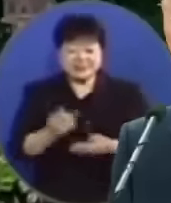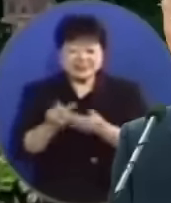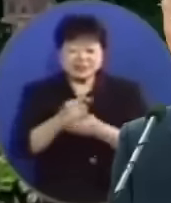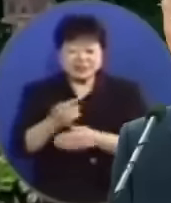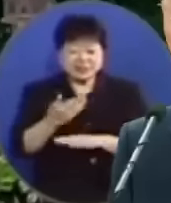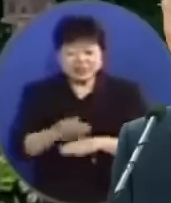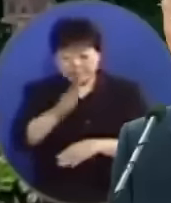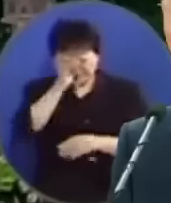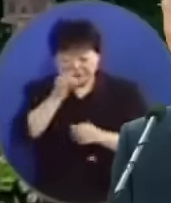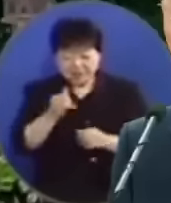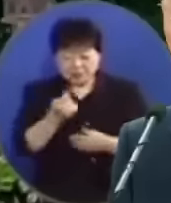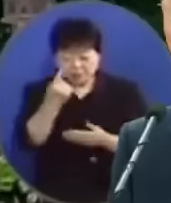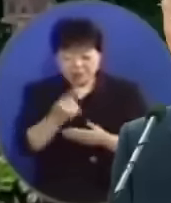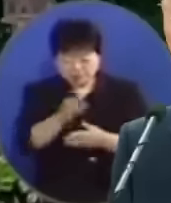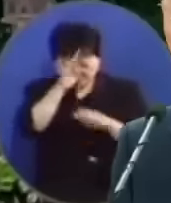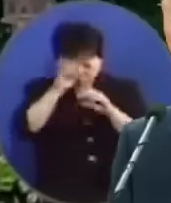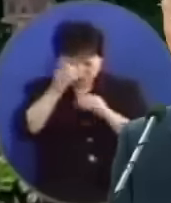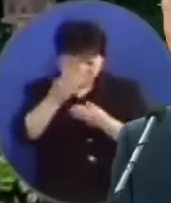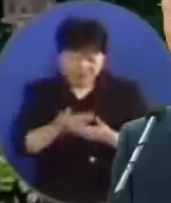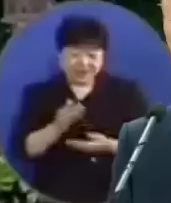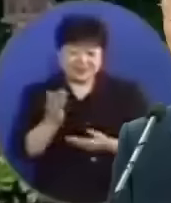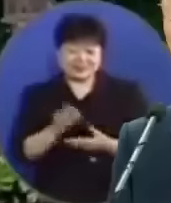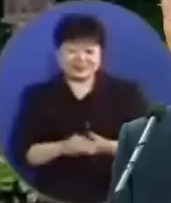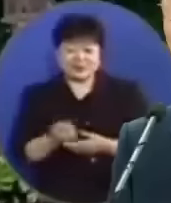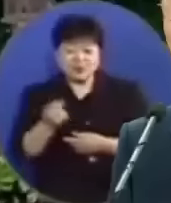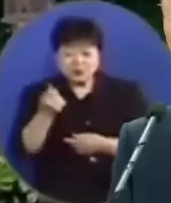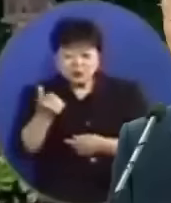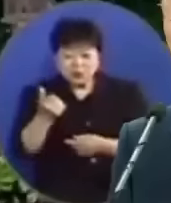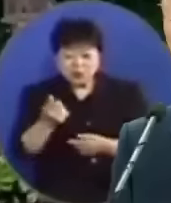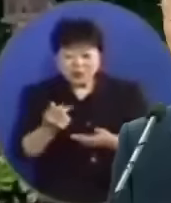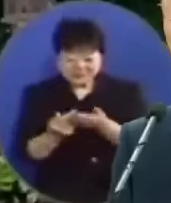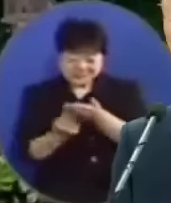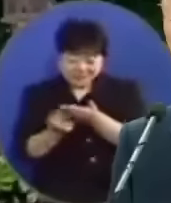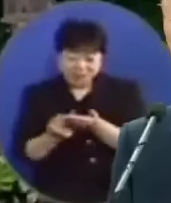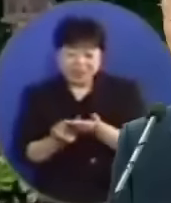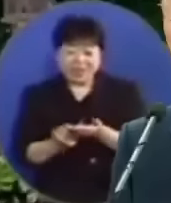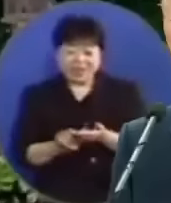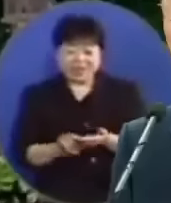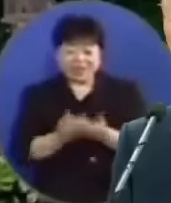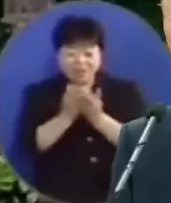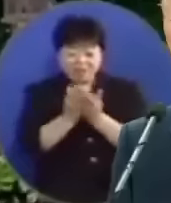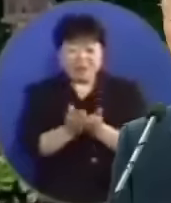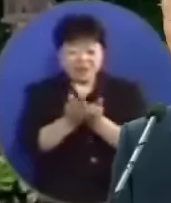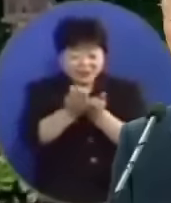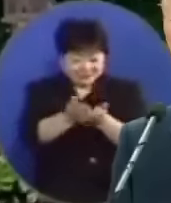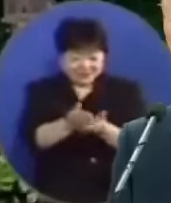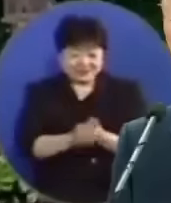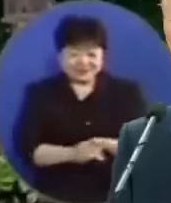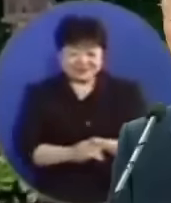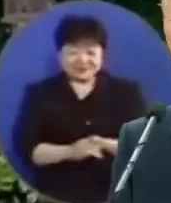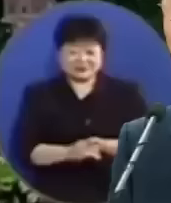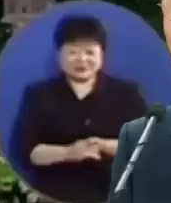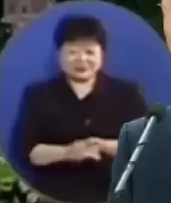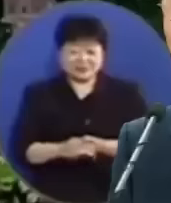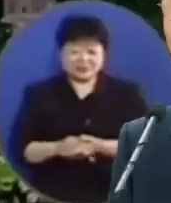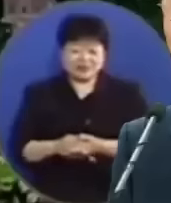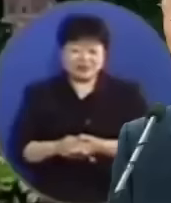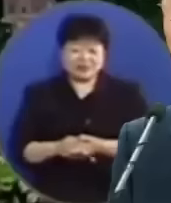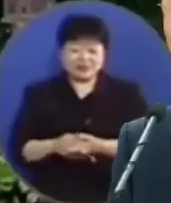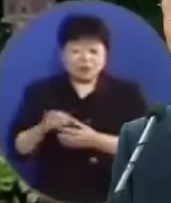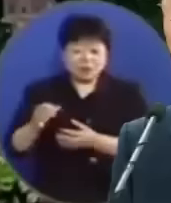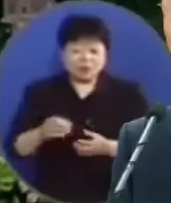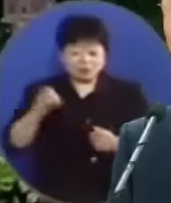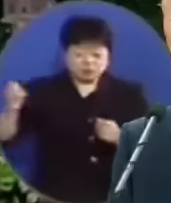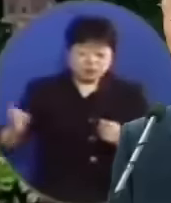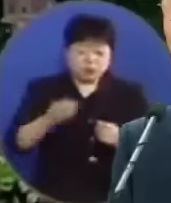병든 사람들이 와서 고침을 받더라. 조그마한 섬에 배가 걸려서 폭풍우를 피했는데 그